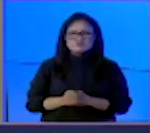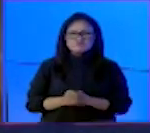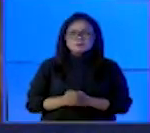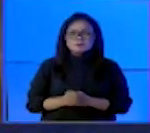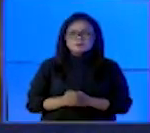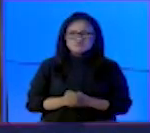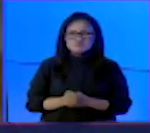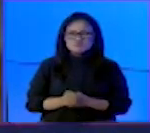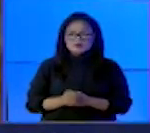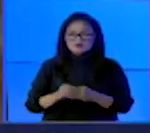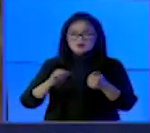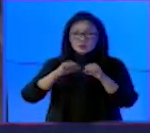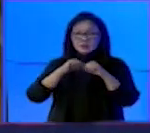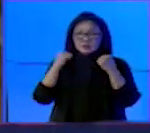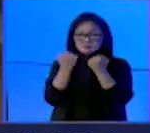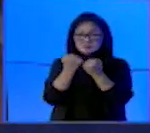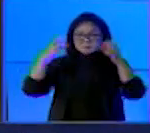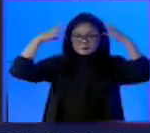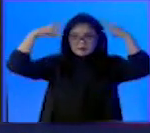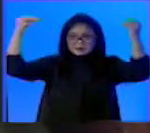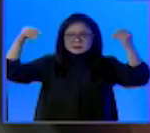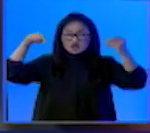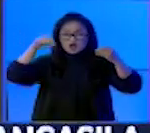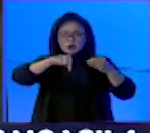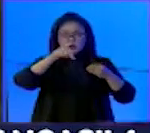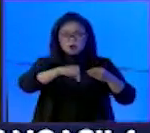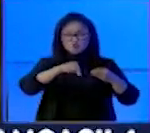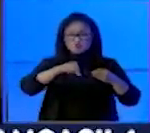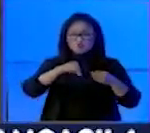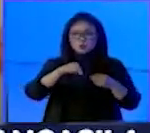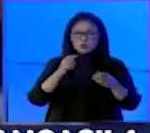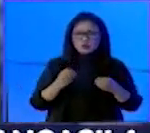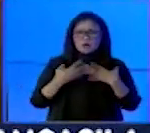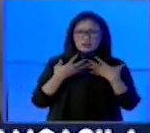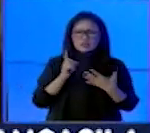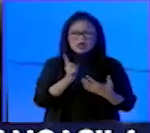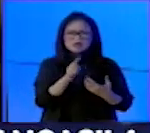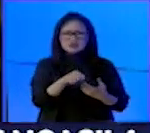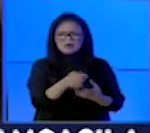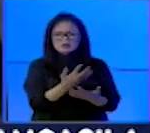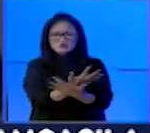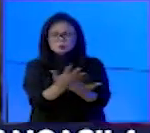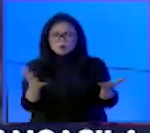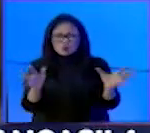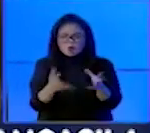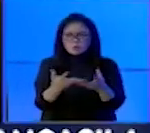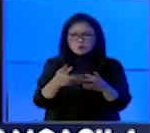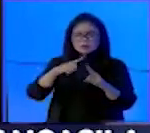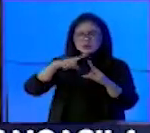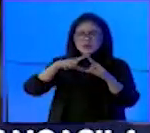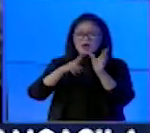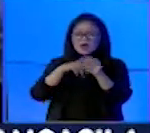Sebuah organisasi massa di Garut, Jawa Barat menghebohkan publik. Ormas Kandang Wesi Tunggul Rahayu diduga mengubah lambang